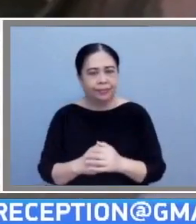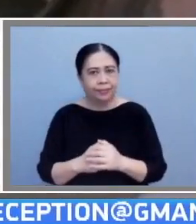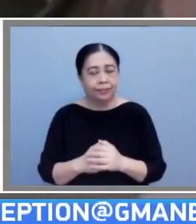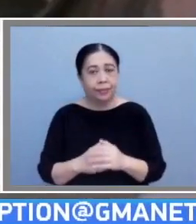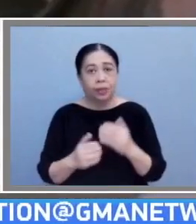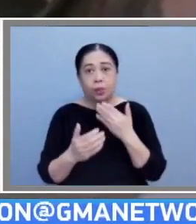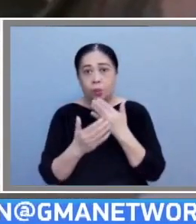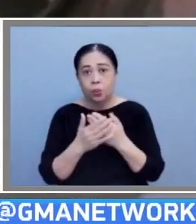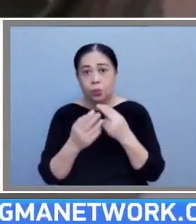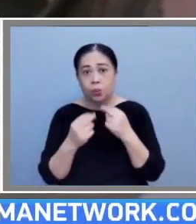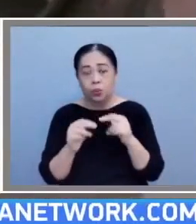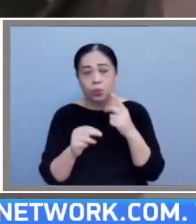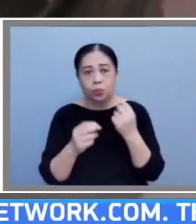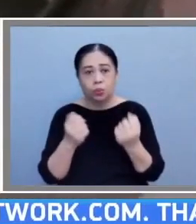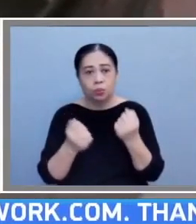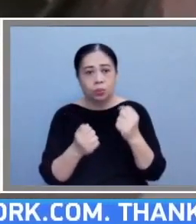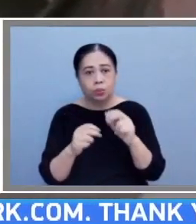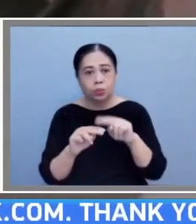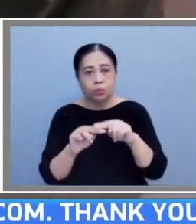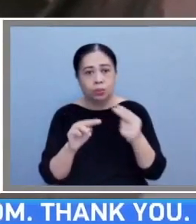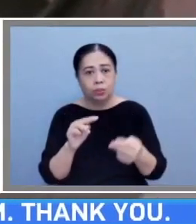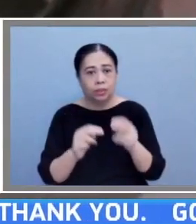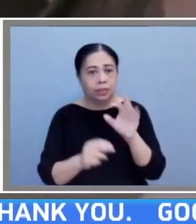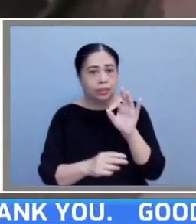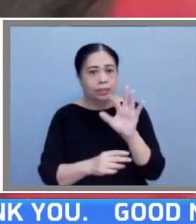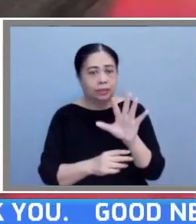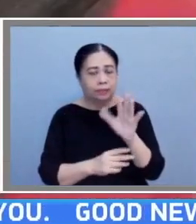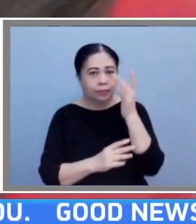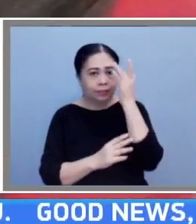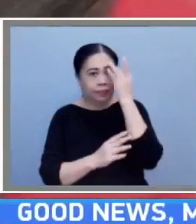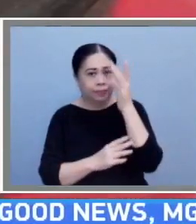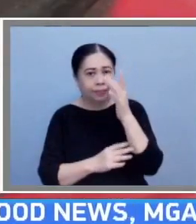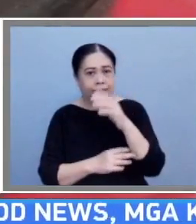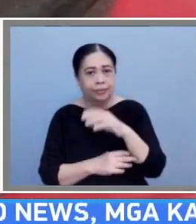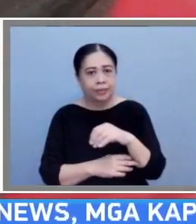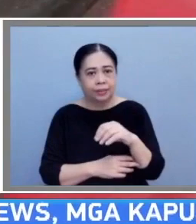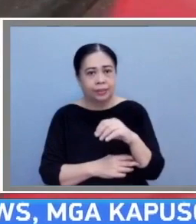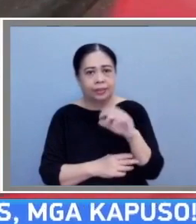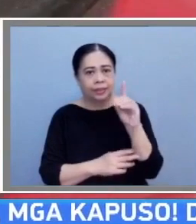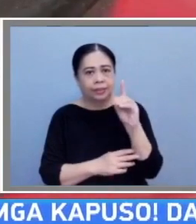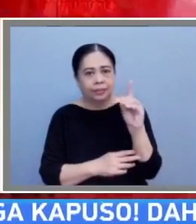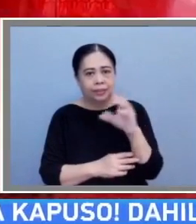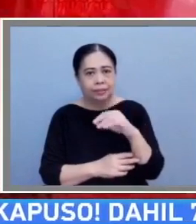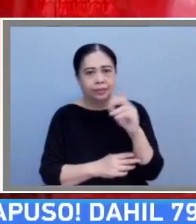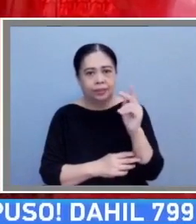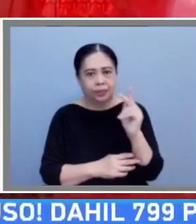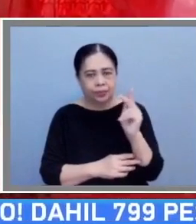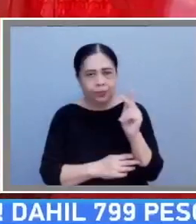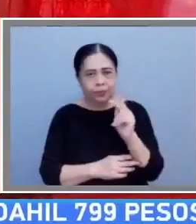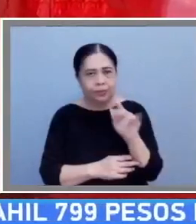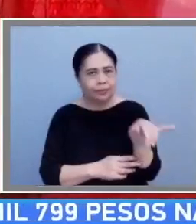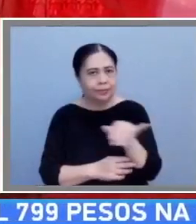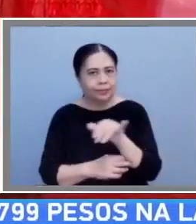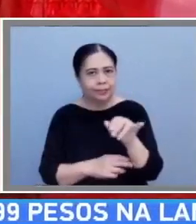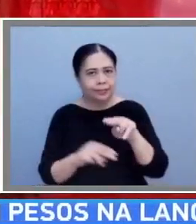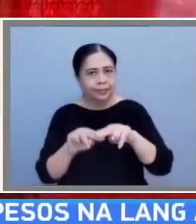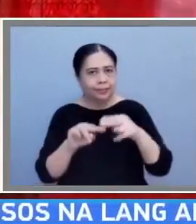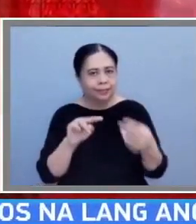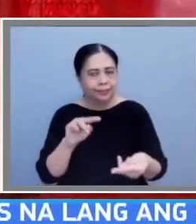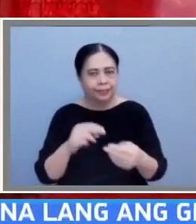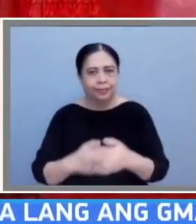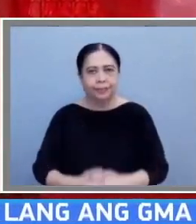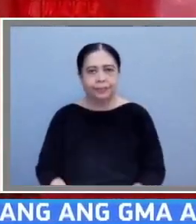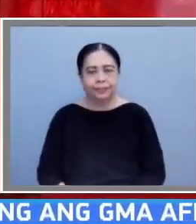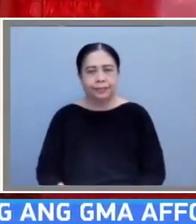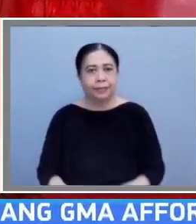tuper mababawasan kasi ng 95 centos ang kada litro ng diesel may parehong rollback din sa kerosine Ito na ang